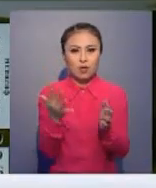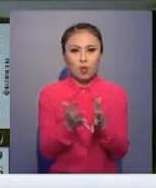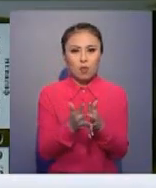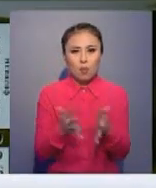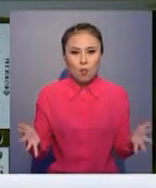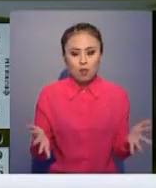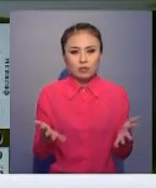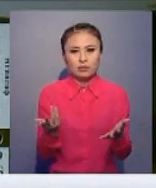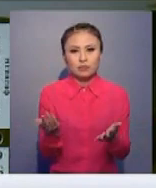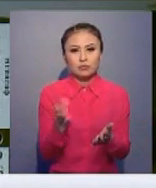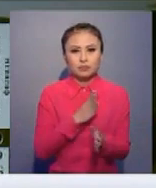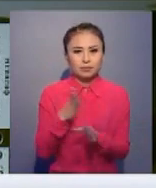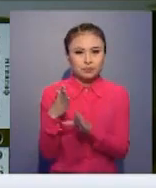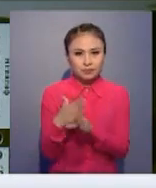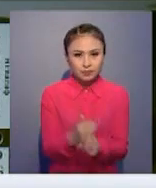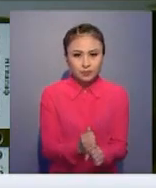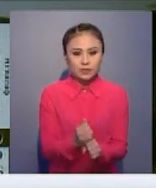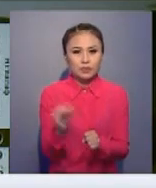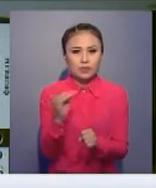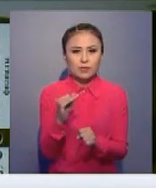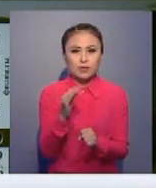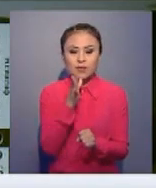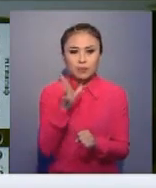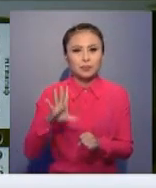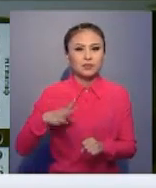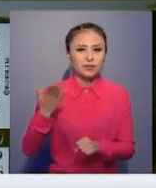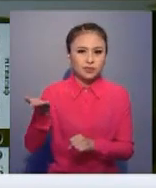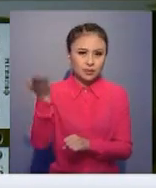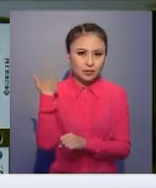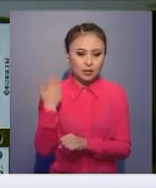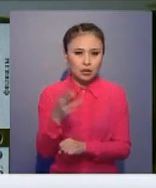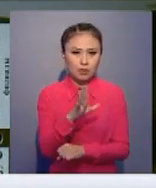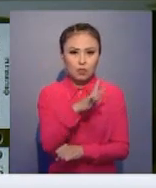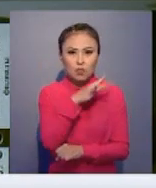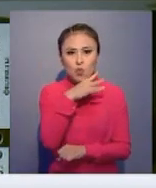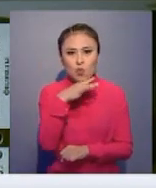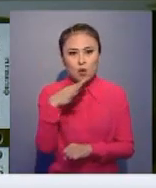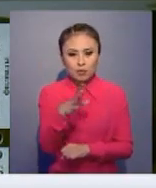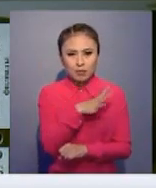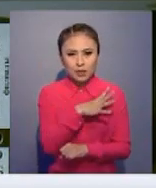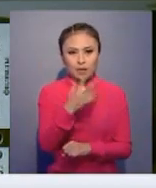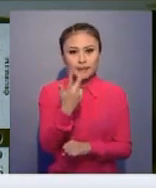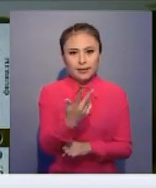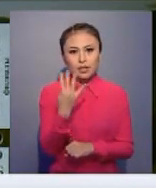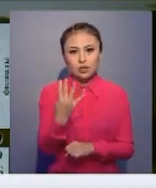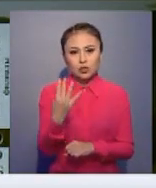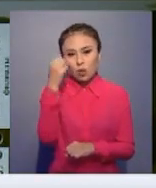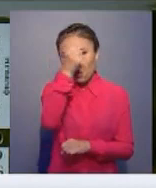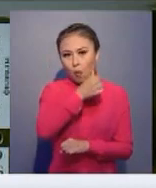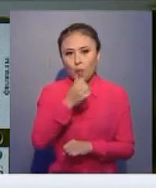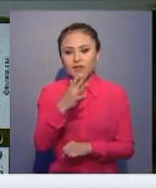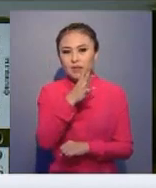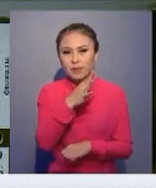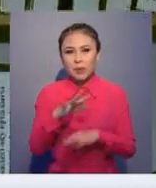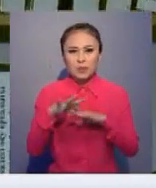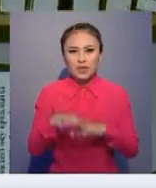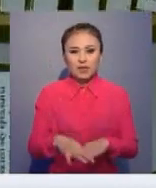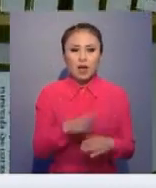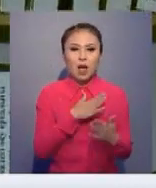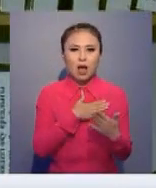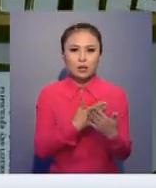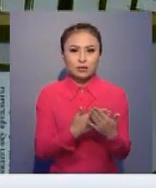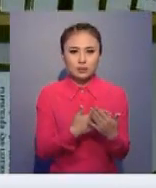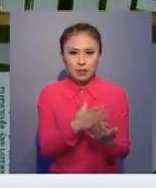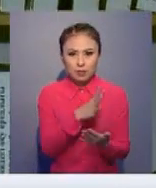өткізілген азайып жатыр. Бұрындары көп болатын. 3-4 жыл шамасында өткізілуде акция.